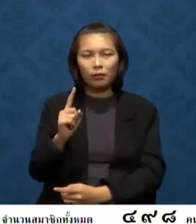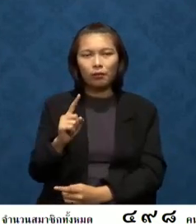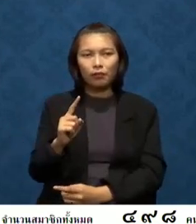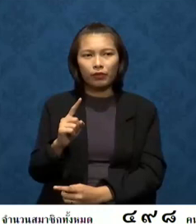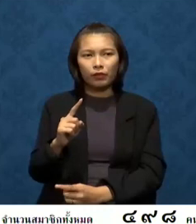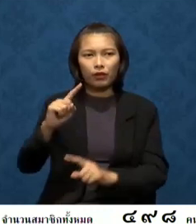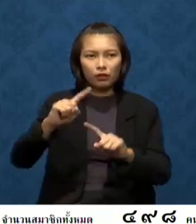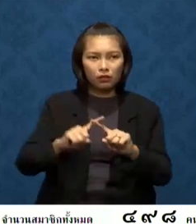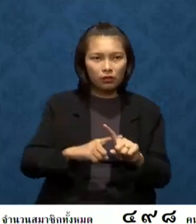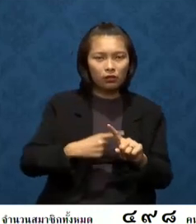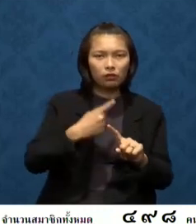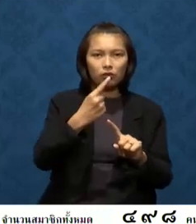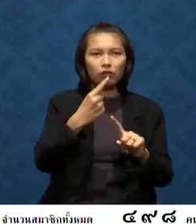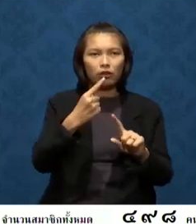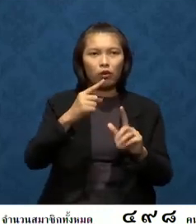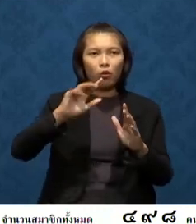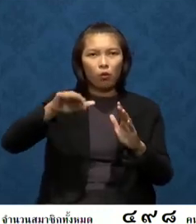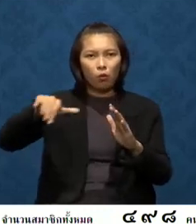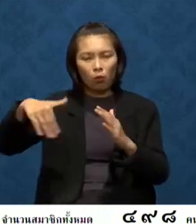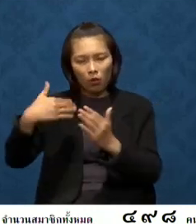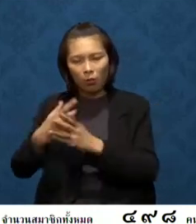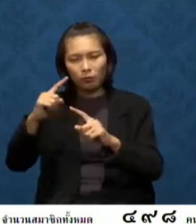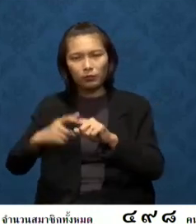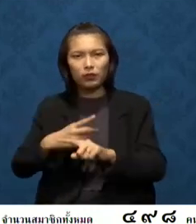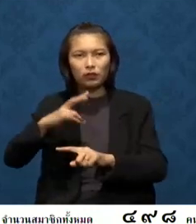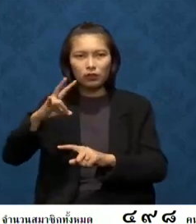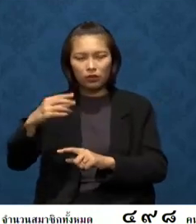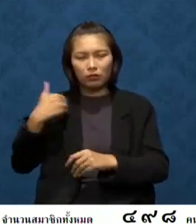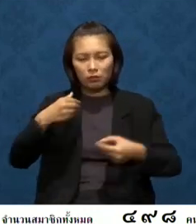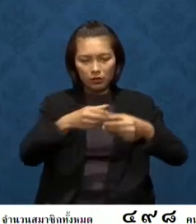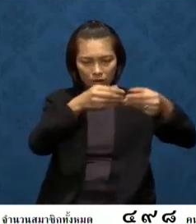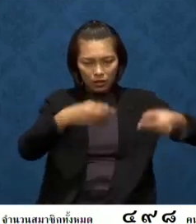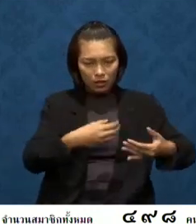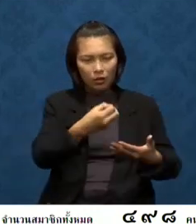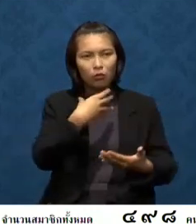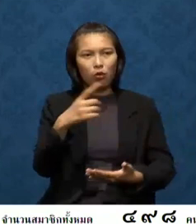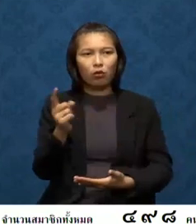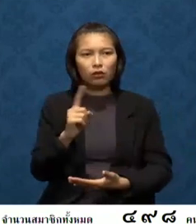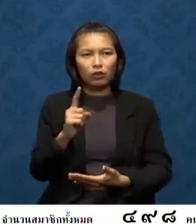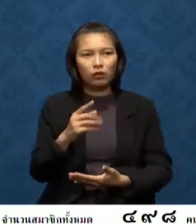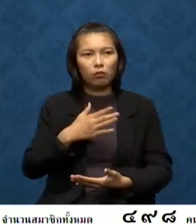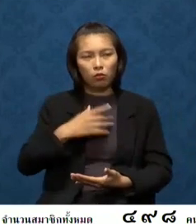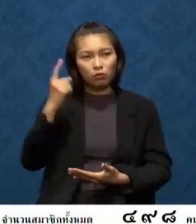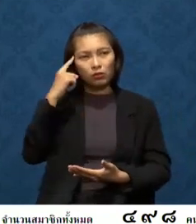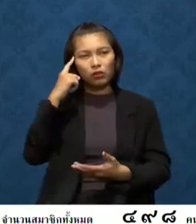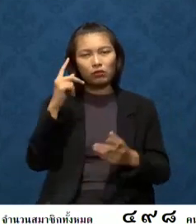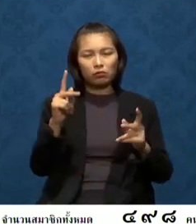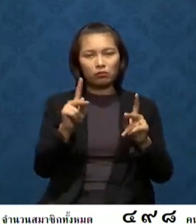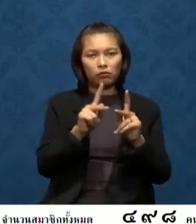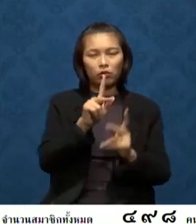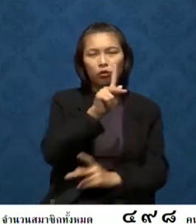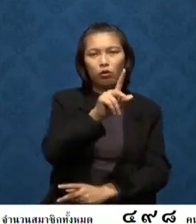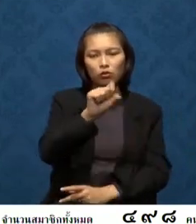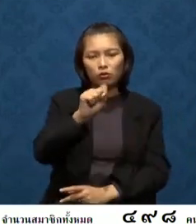มจนถึงเดือนกรกฎาคมได้รับรายงานว่าทางนี้ผมคิดว่าคณะกรรมการสิทธิมนุษยชน